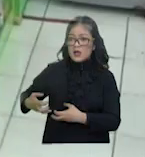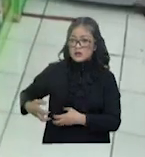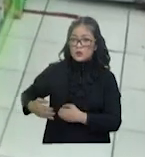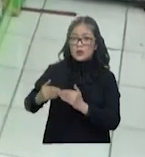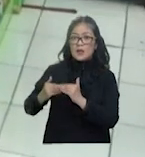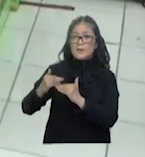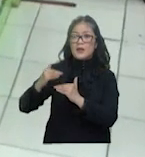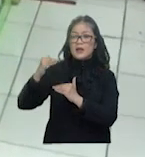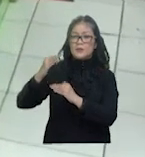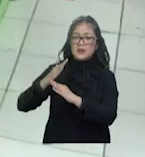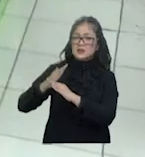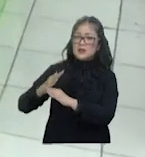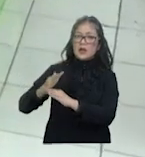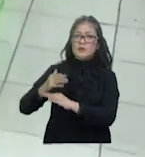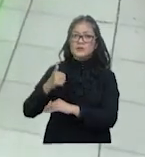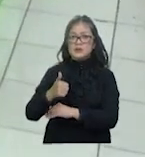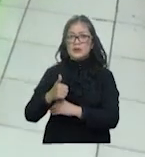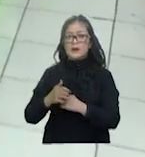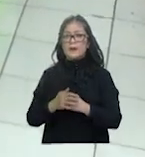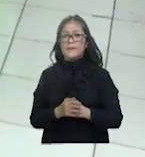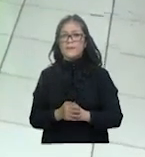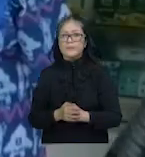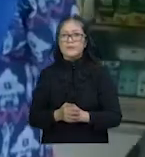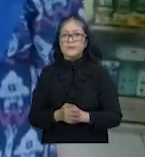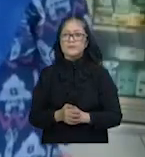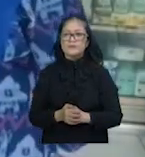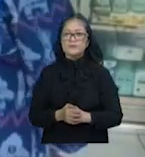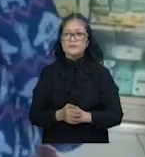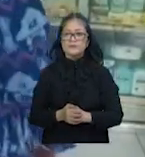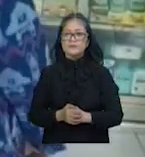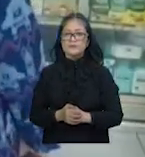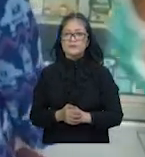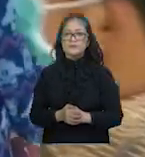Tim Liputan Kontributor iNews melaporkan.